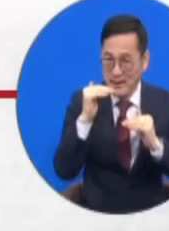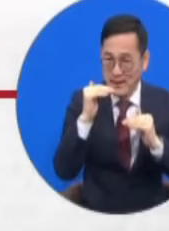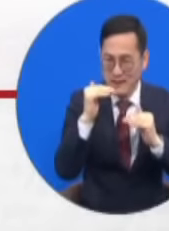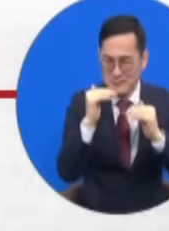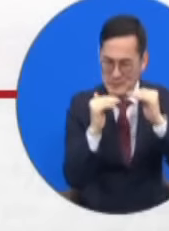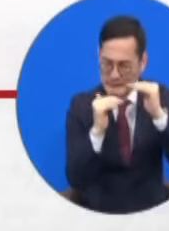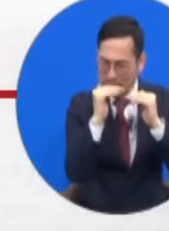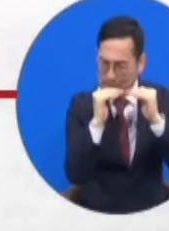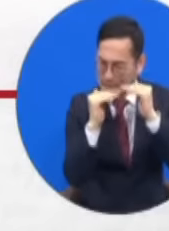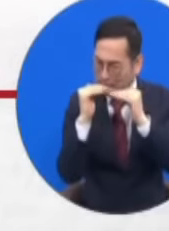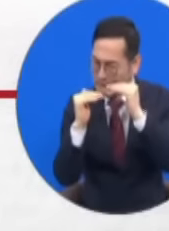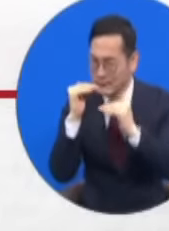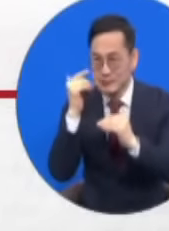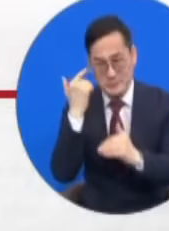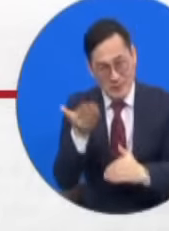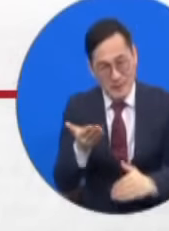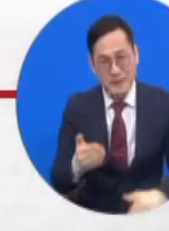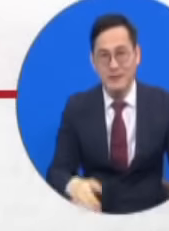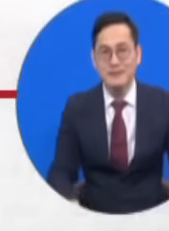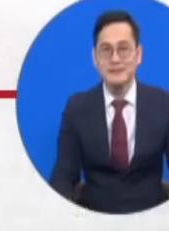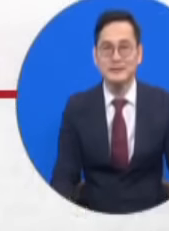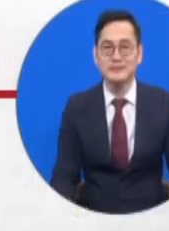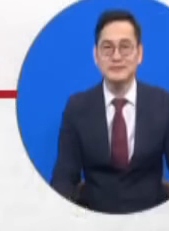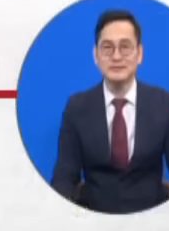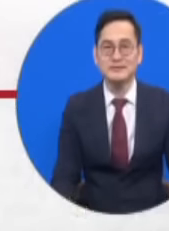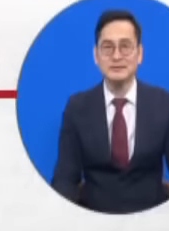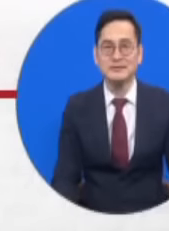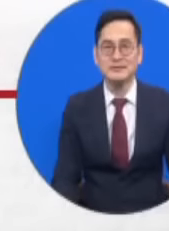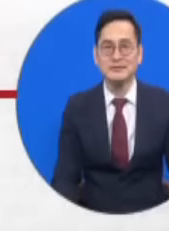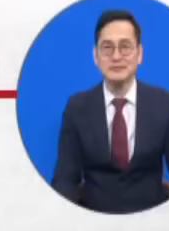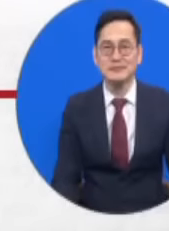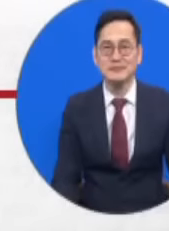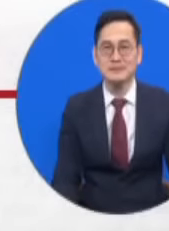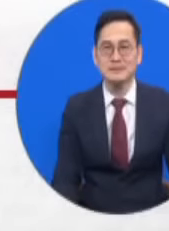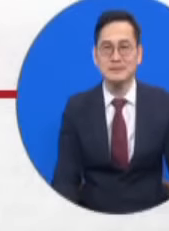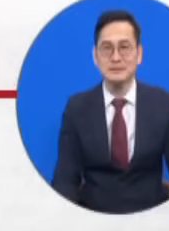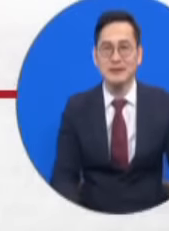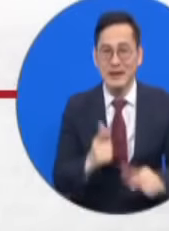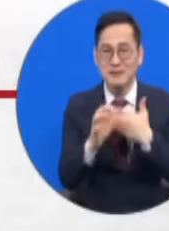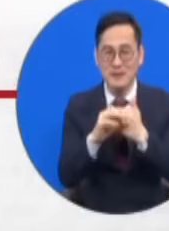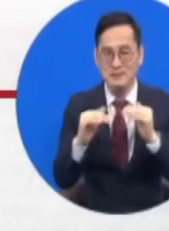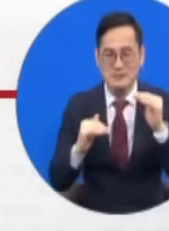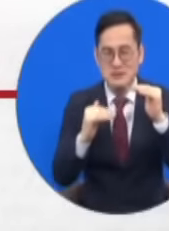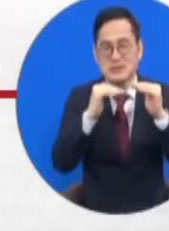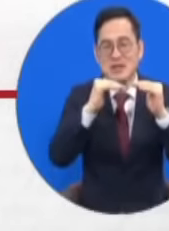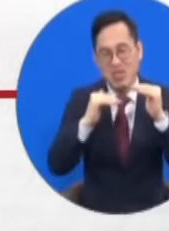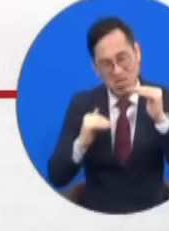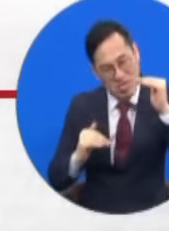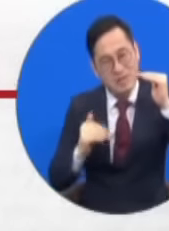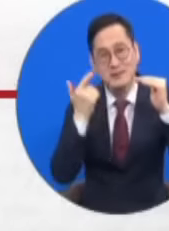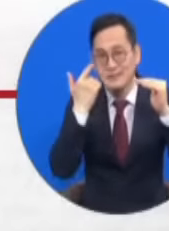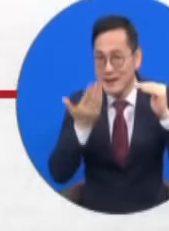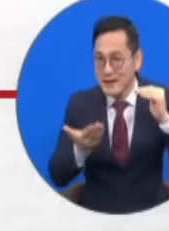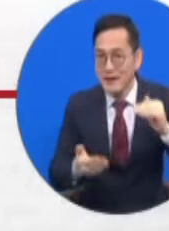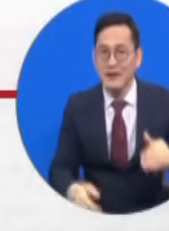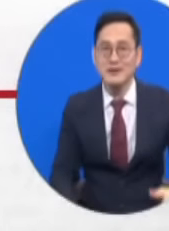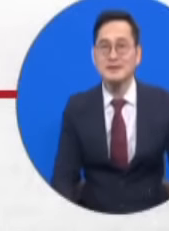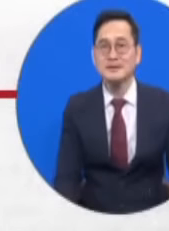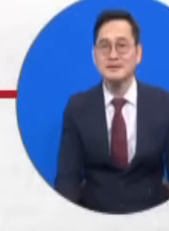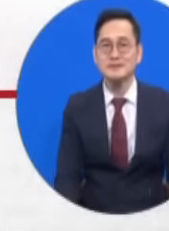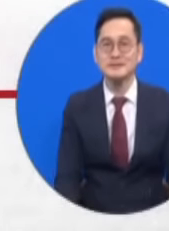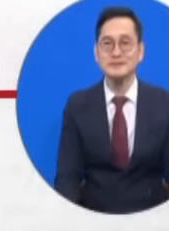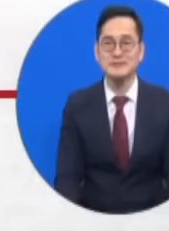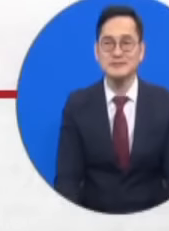유야무야 계속 있는 상태냐 이제 그에 따라서 달라지기 때문에 아니면 이정원 후보가 대세론으로 더 치고 나가느냐 그렇죠 그렇죠 이제 정권 심판과